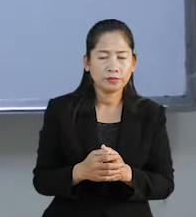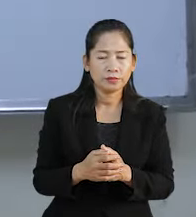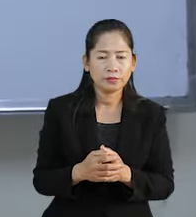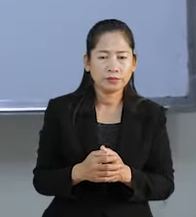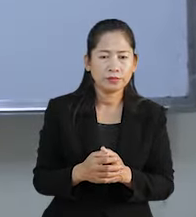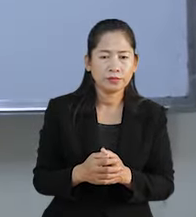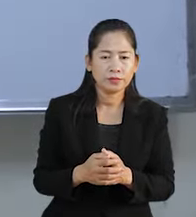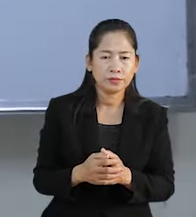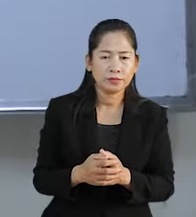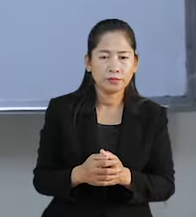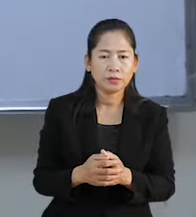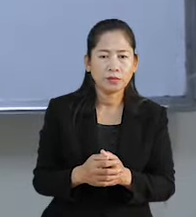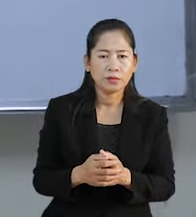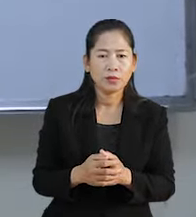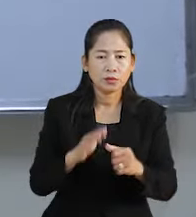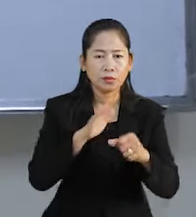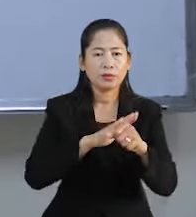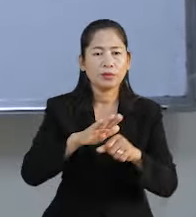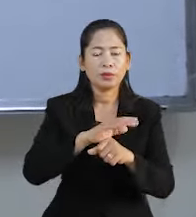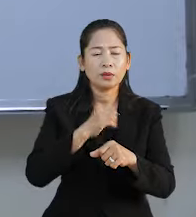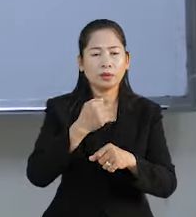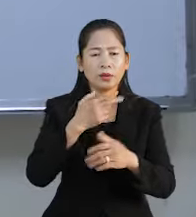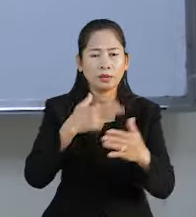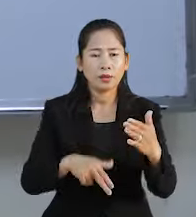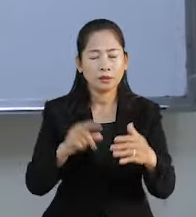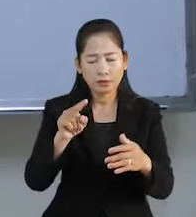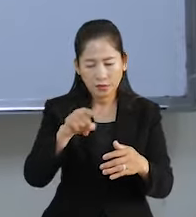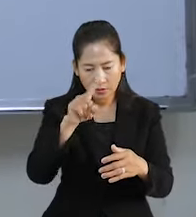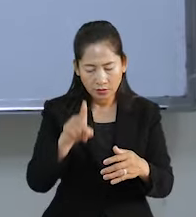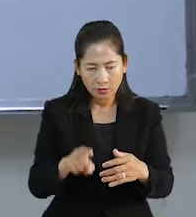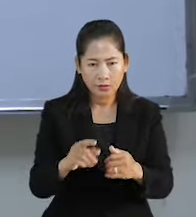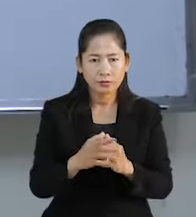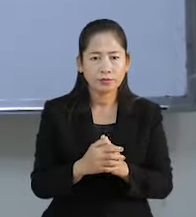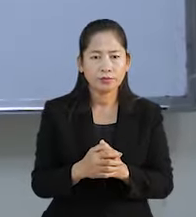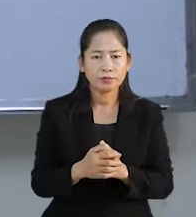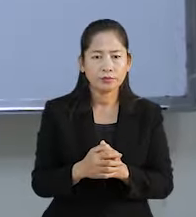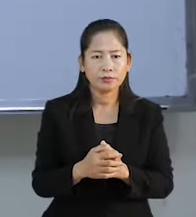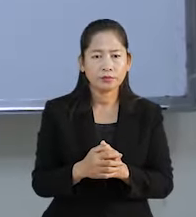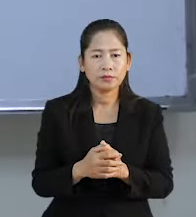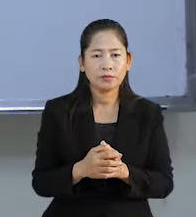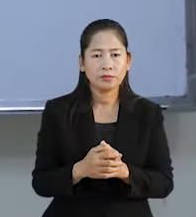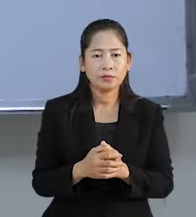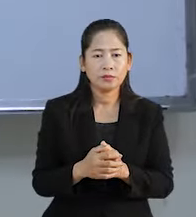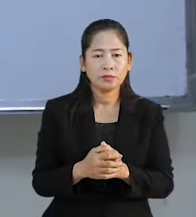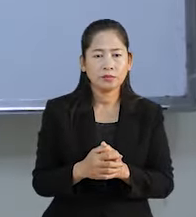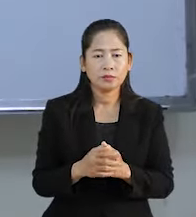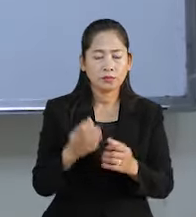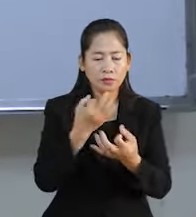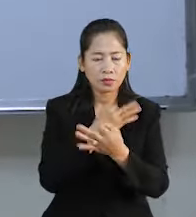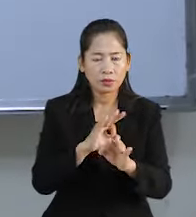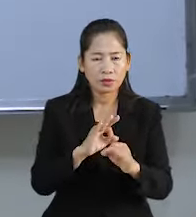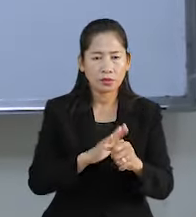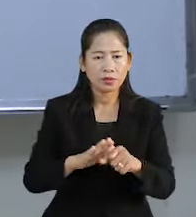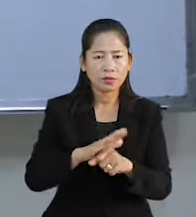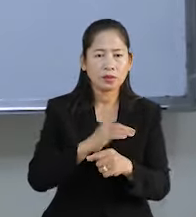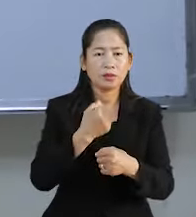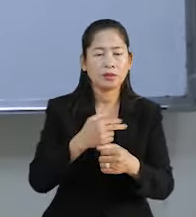ទៀតបានណា ចា តើគាត់ចូលចិត្តអ្វីចូលចិត្តអីកូនអាចនិយាយថានៅពេលទំនេរគាត់ចិត្តធ្វើអ្វីអញ្ចឹ